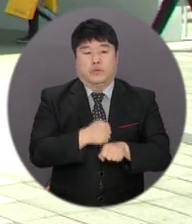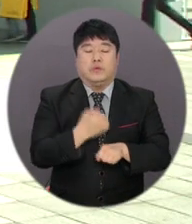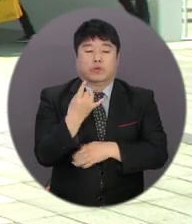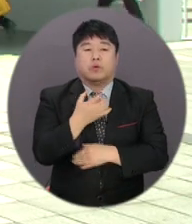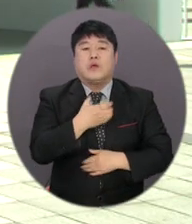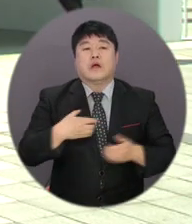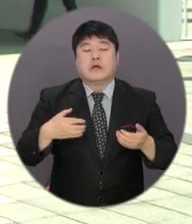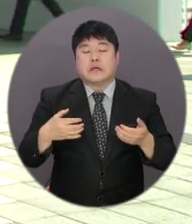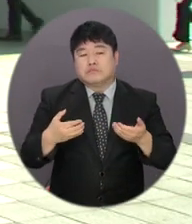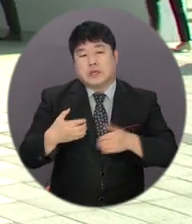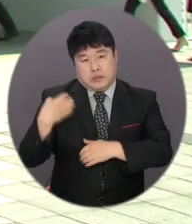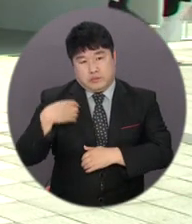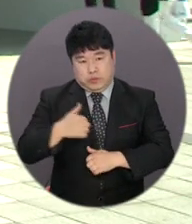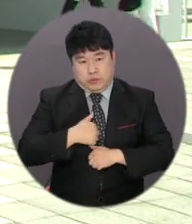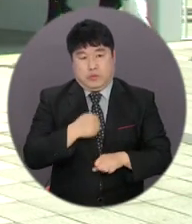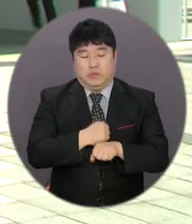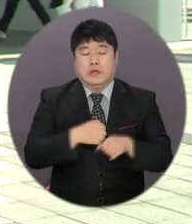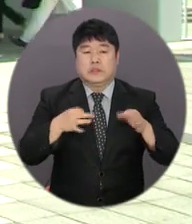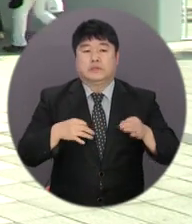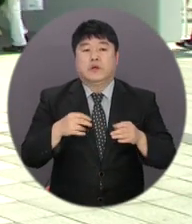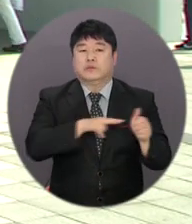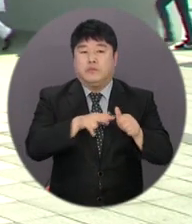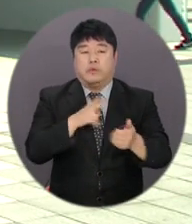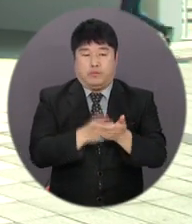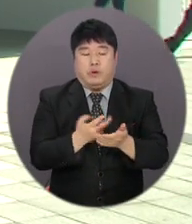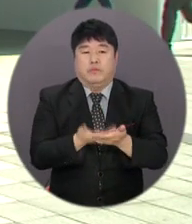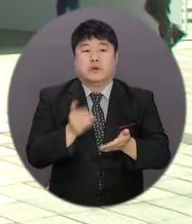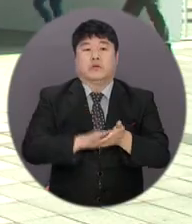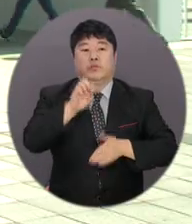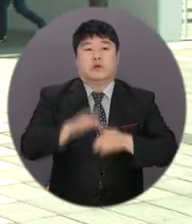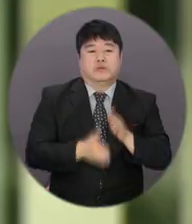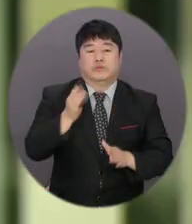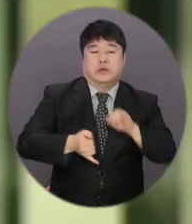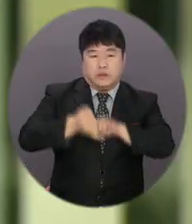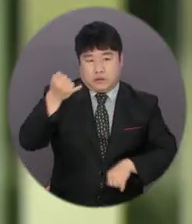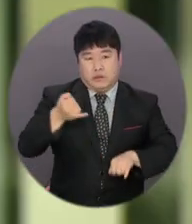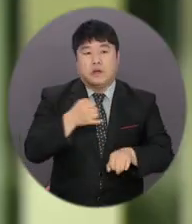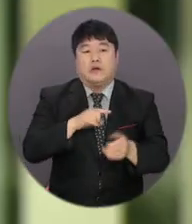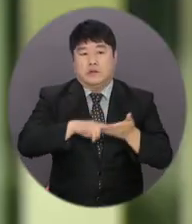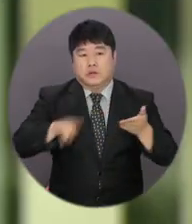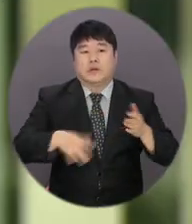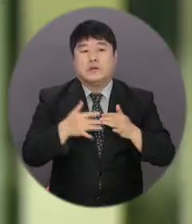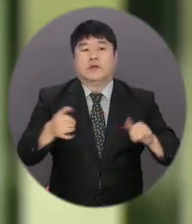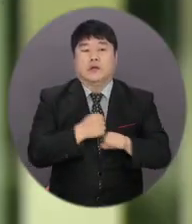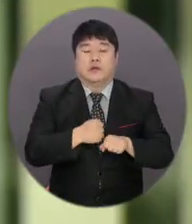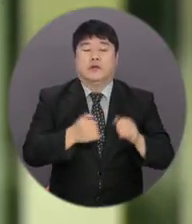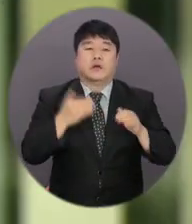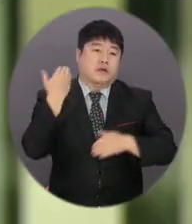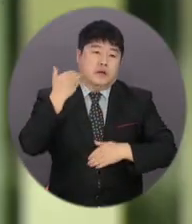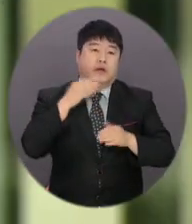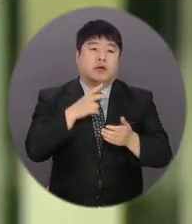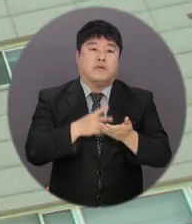의무를 이행하도록 특정금융정보법이 개정되면서 광주시는 체납자 가상자산 압류에